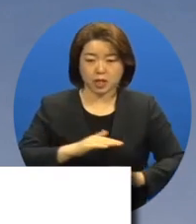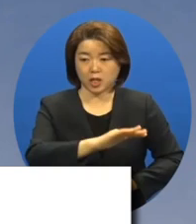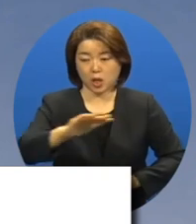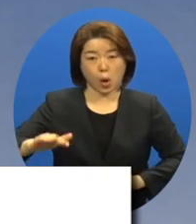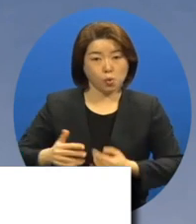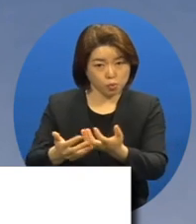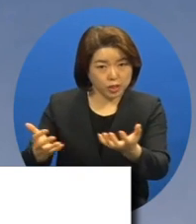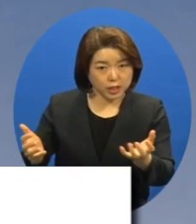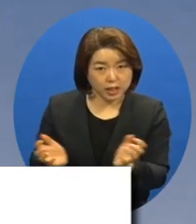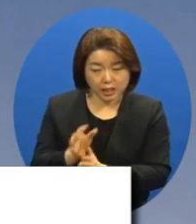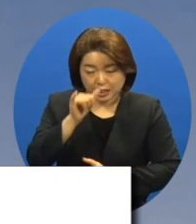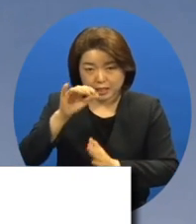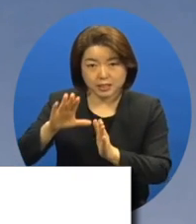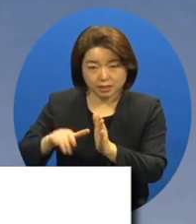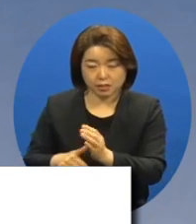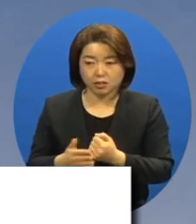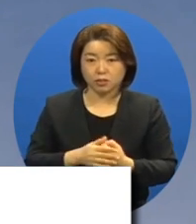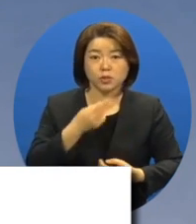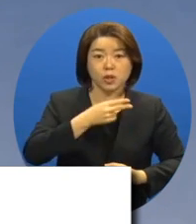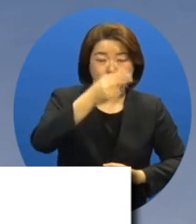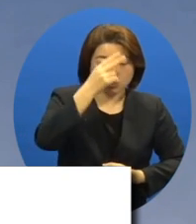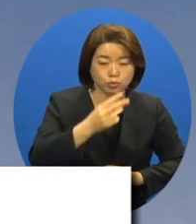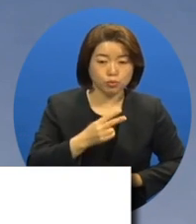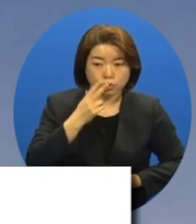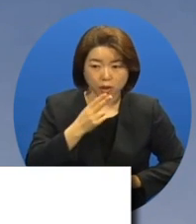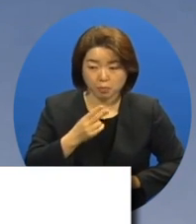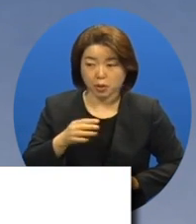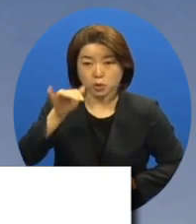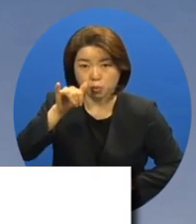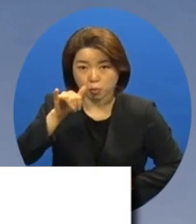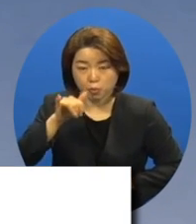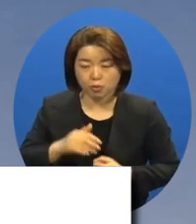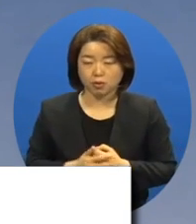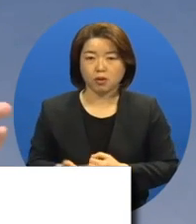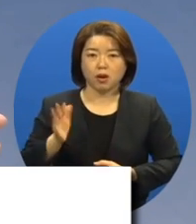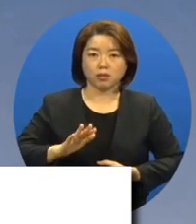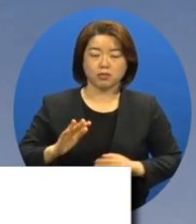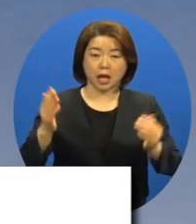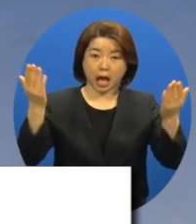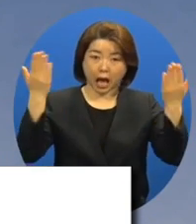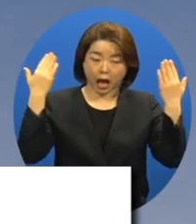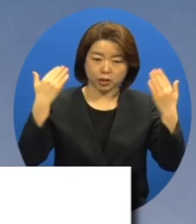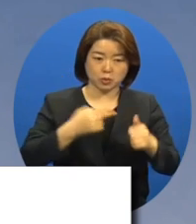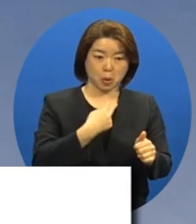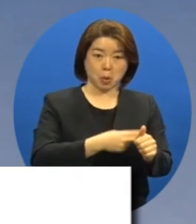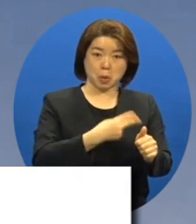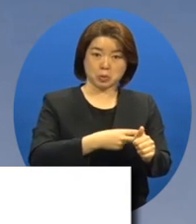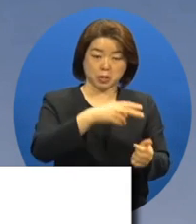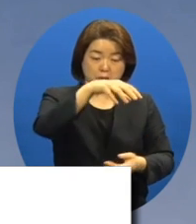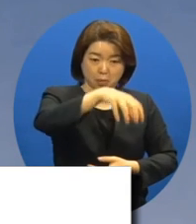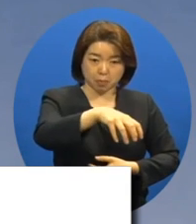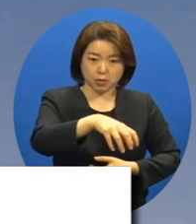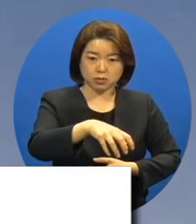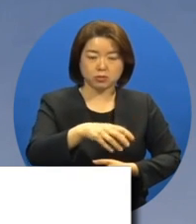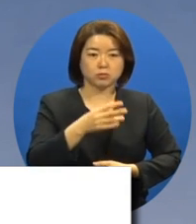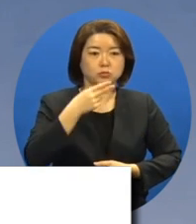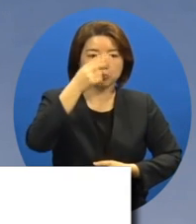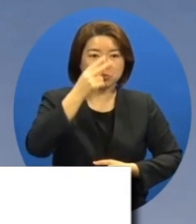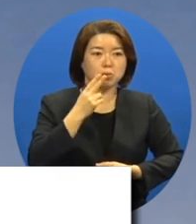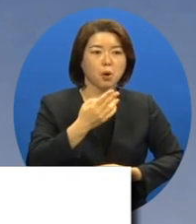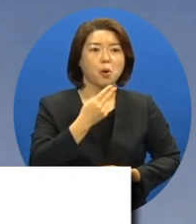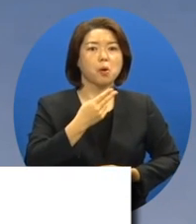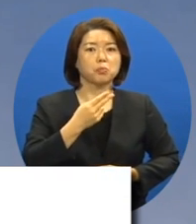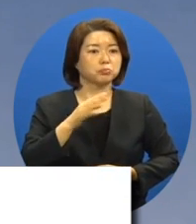있을 때는 술 담배를 하지만 학교에서 교수님들이 있는 앞에서는 아는 척하는